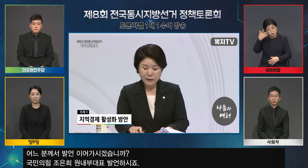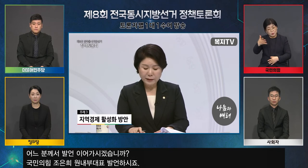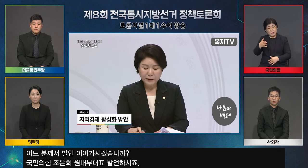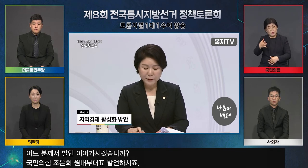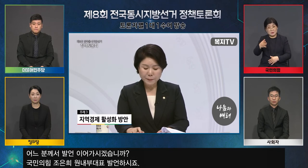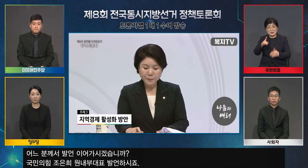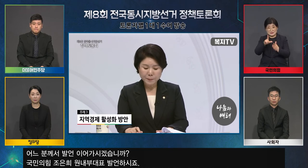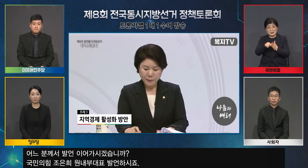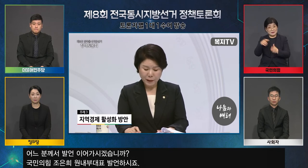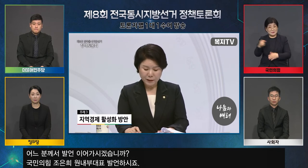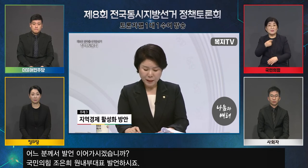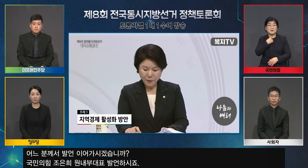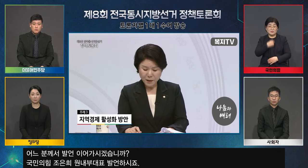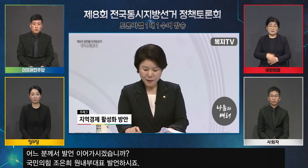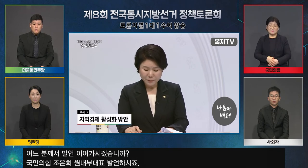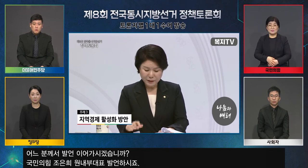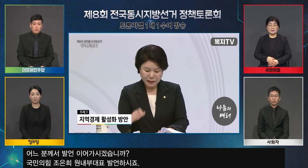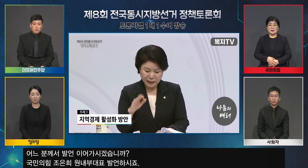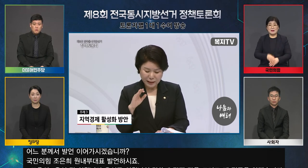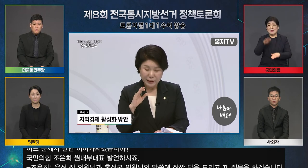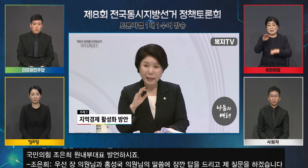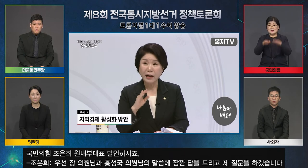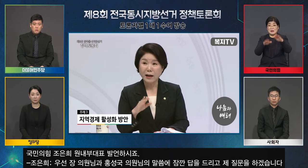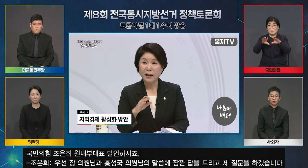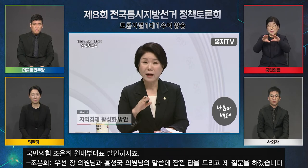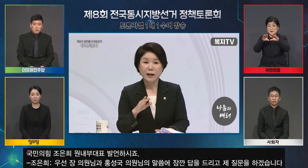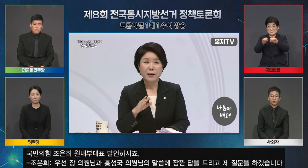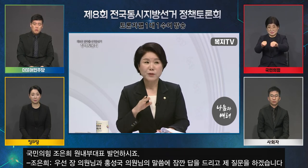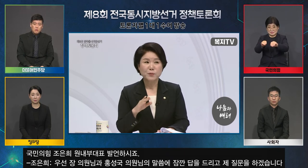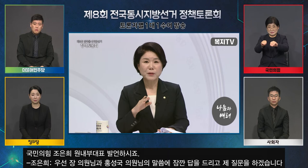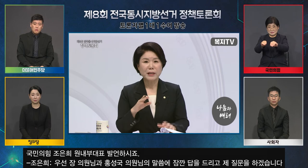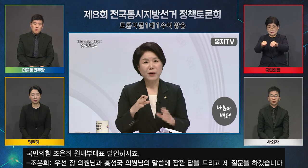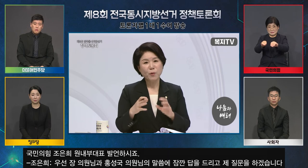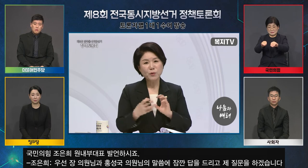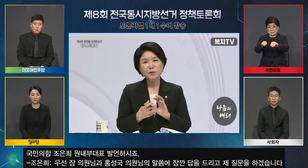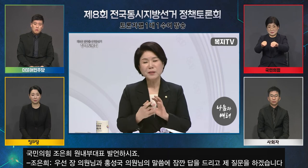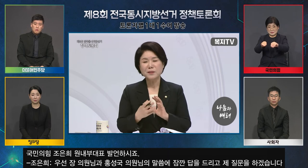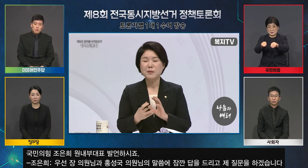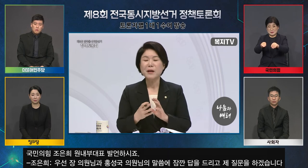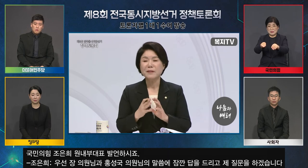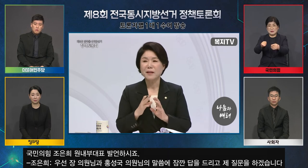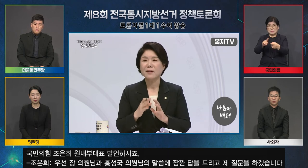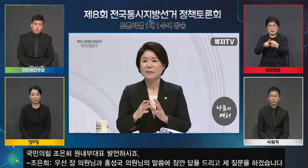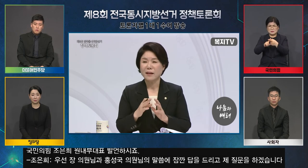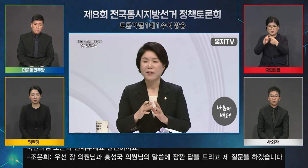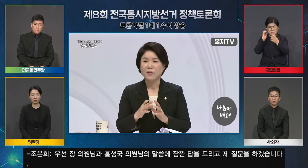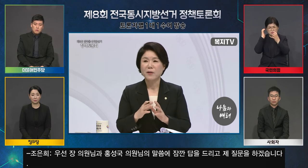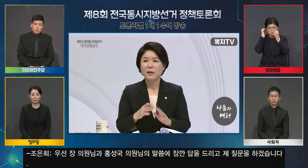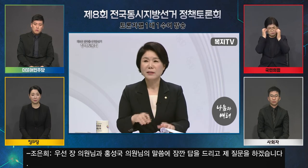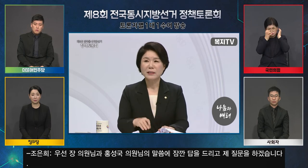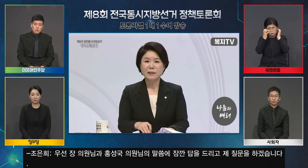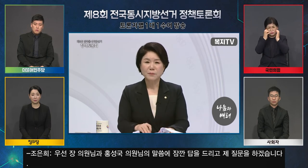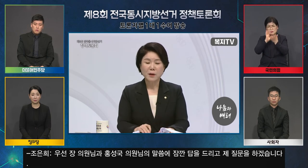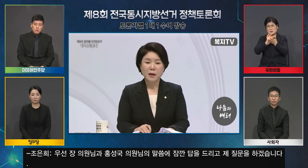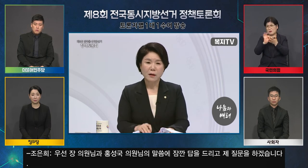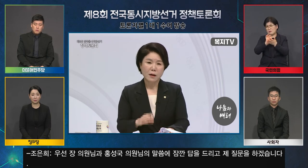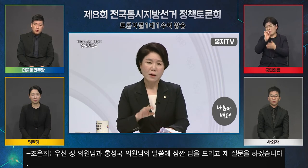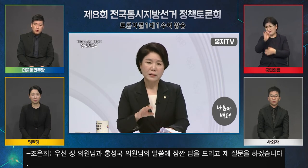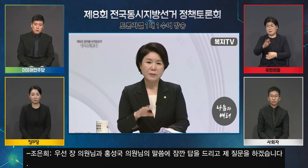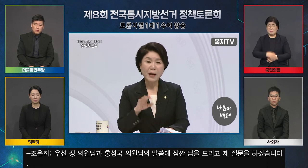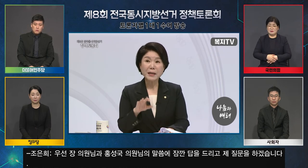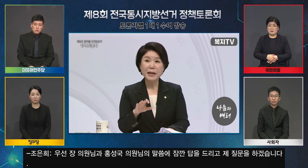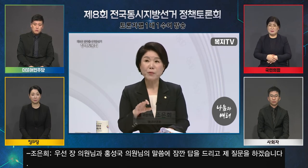지금 차별 금지가 좀 이렇게 혼동돼서 쓰이면 안 될 것 같아요. 지금